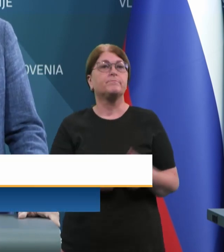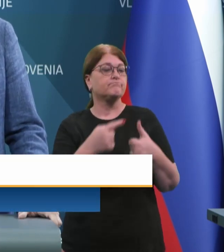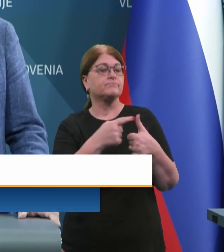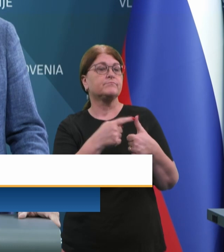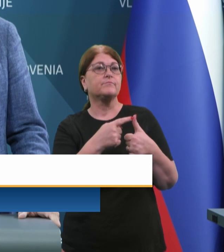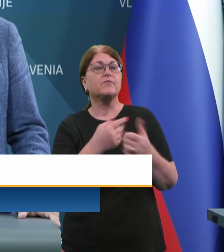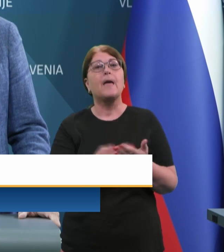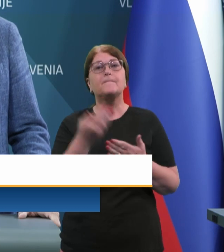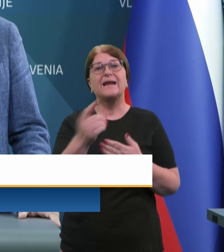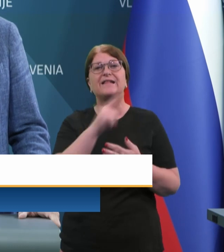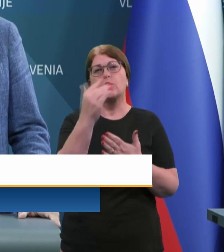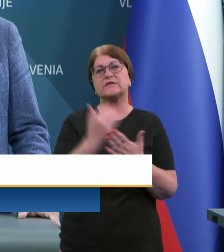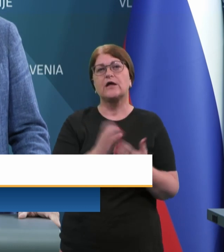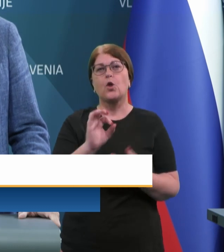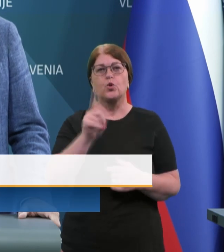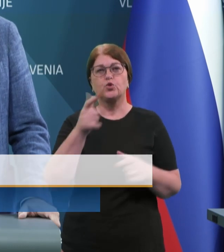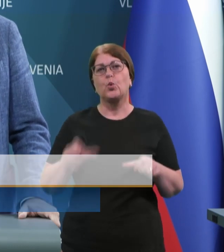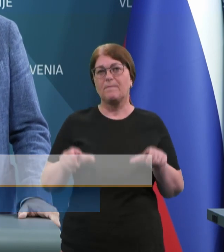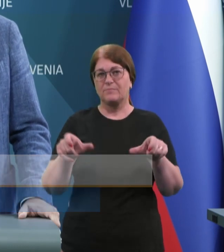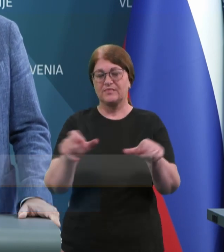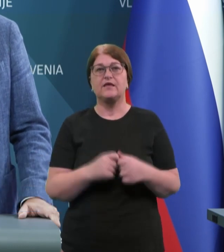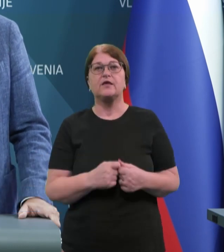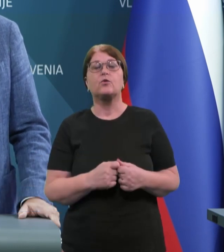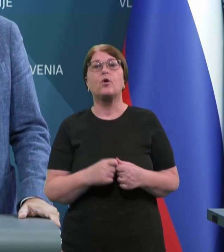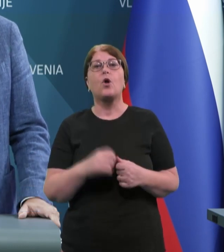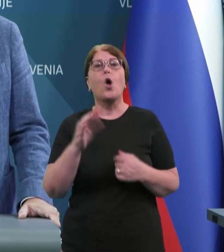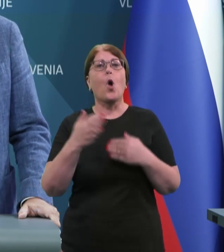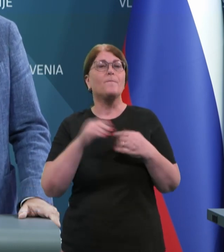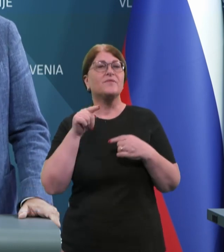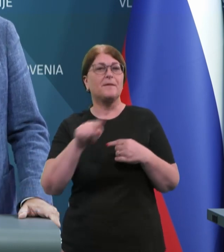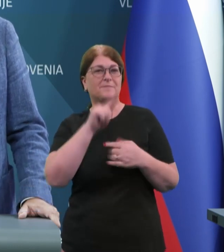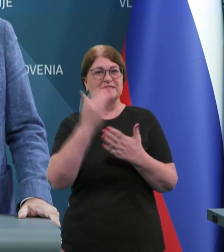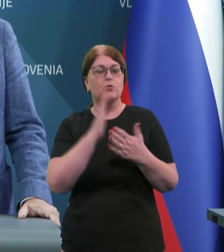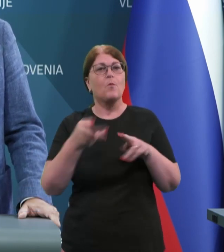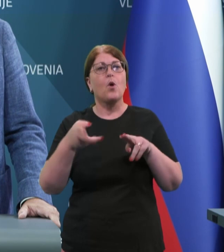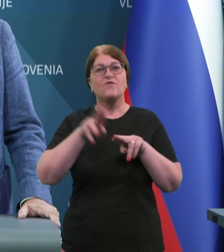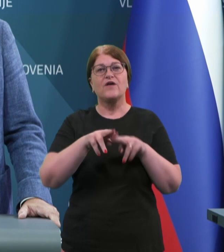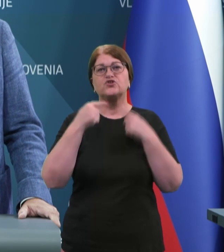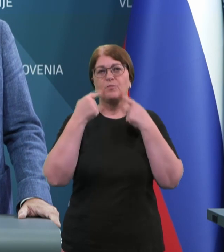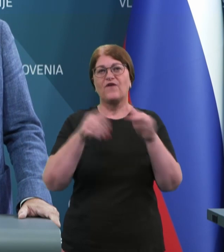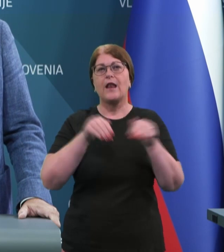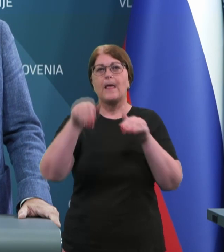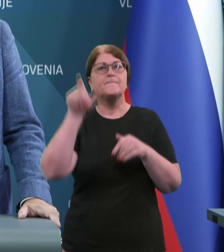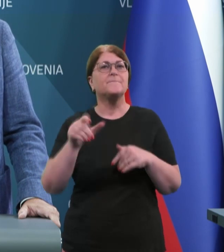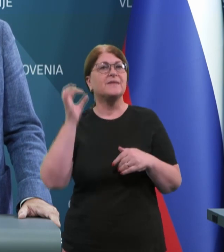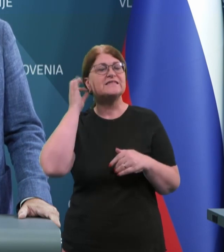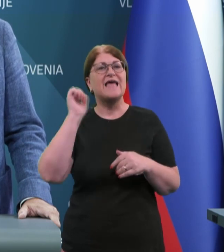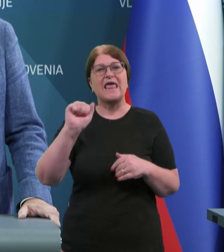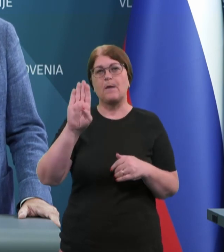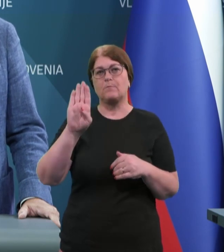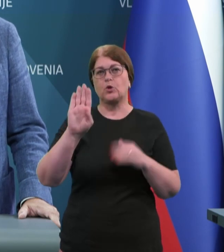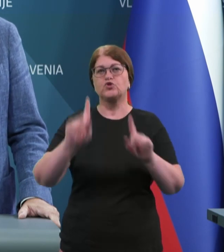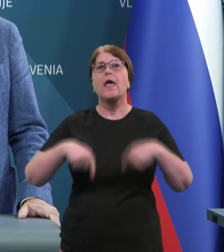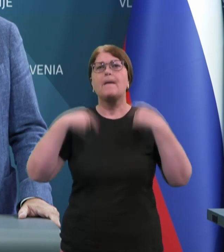prva je bila predlog zakona o drugem tijeru. Sicer o tem zakonu bo več povedala ministrica Alenka Bratušek